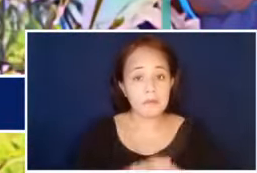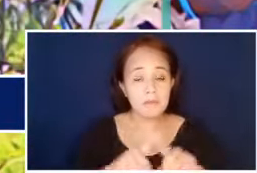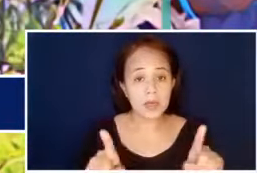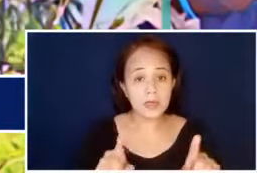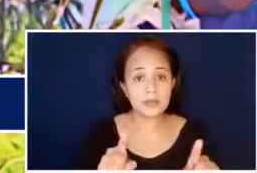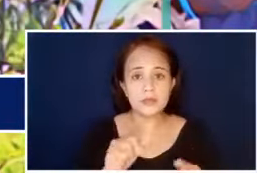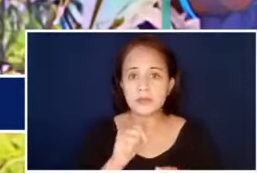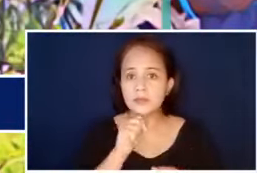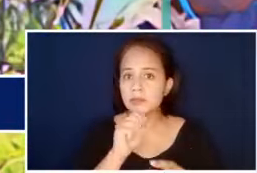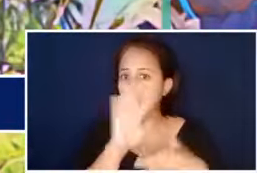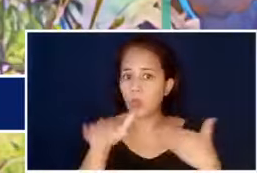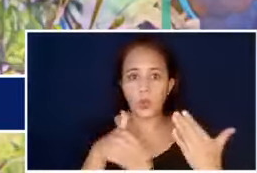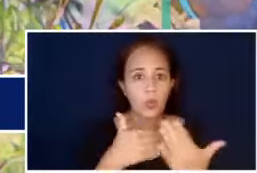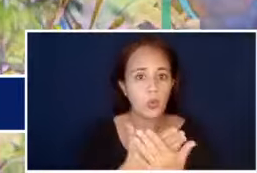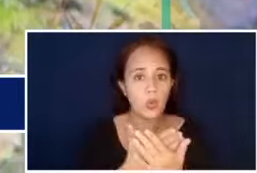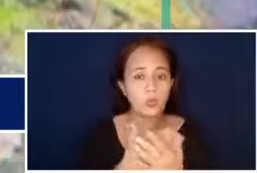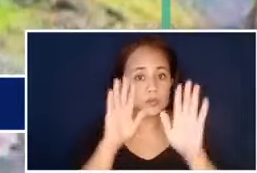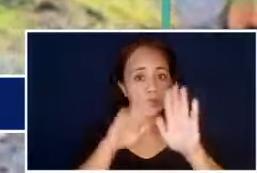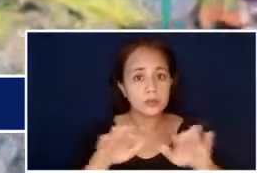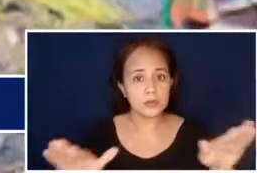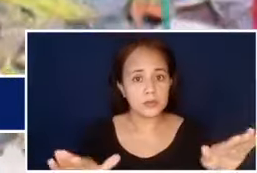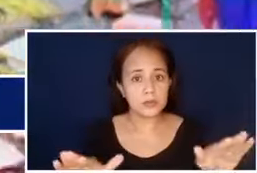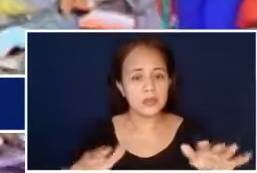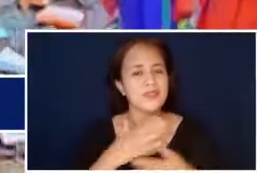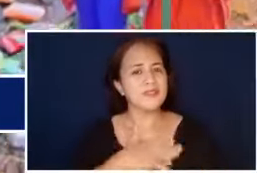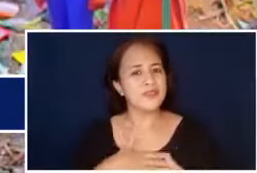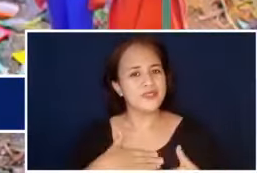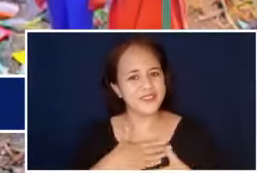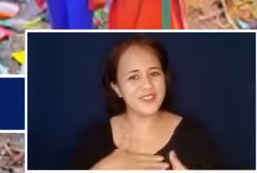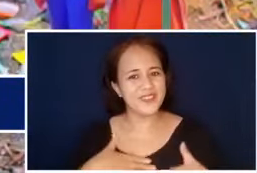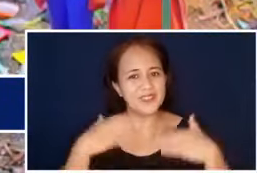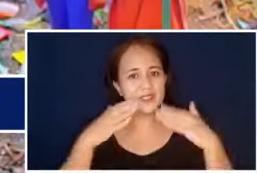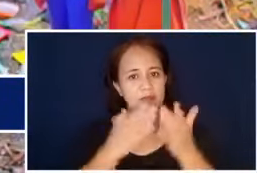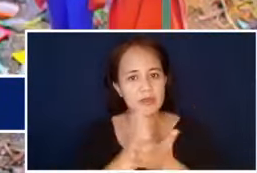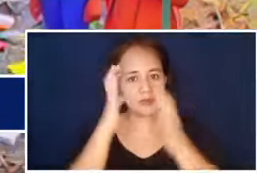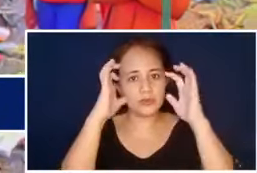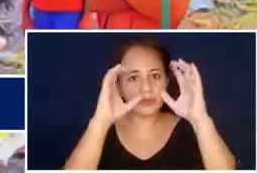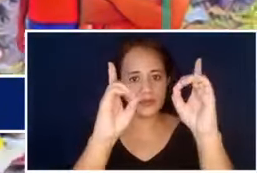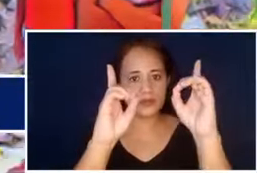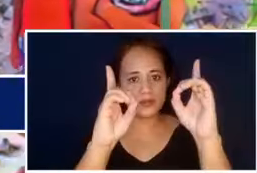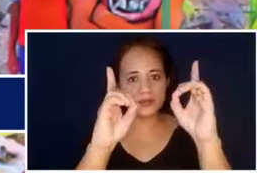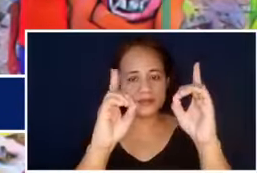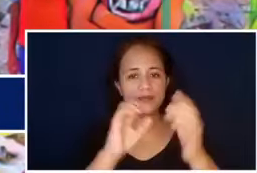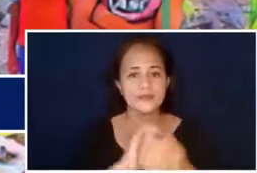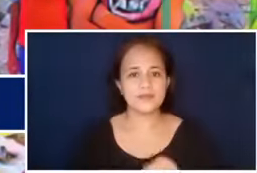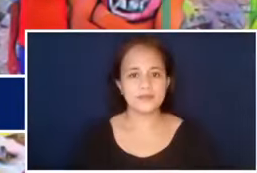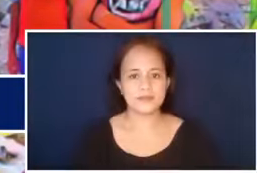Subalit hindi lahat ng bata ay natatamasa ang karapatan sa edukasyon.